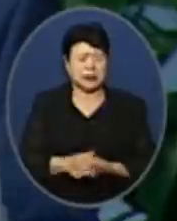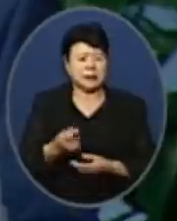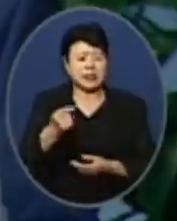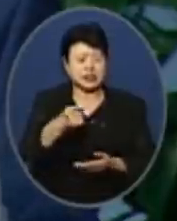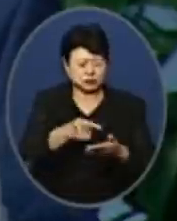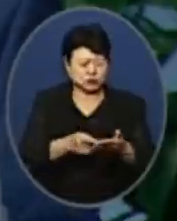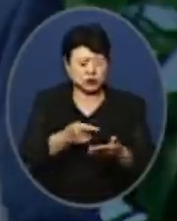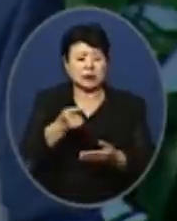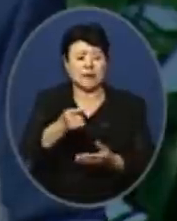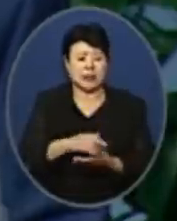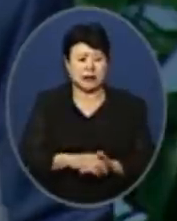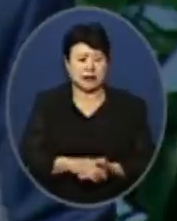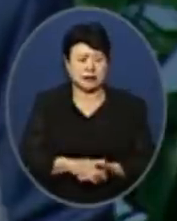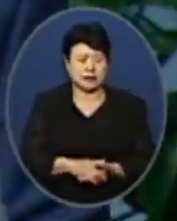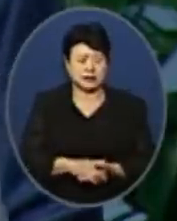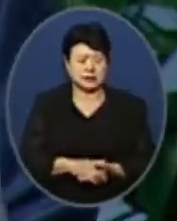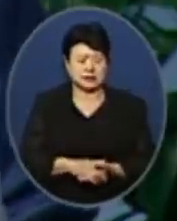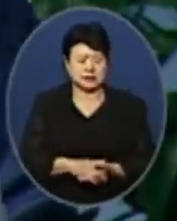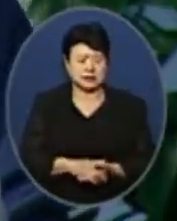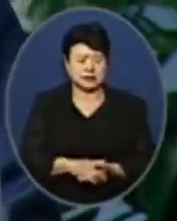빨리 수술 들어가야 된다고 그러더라고요.